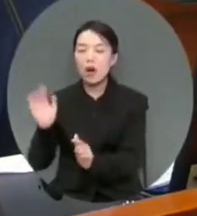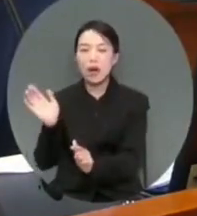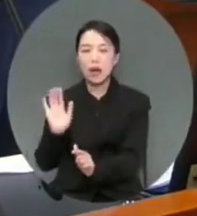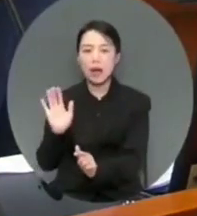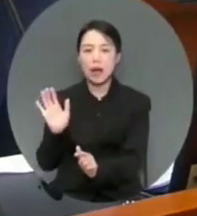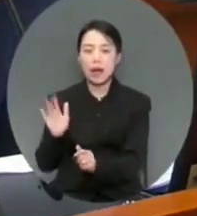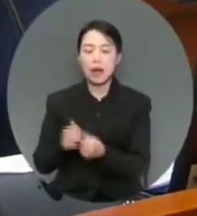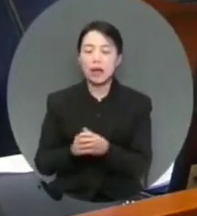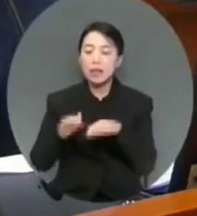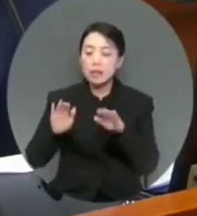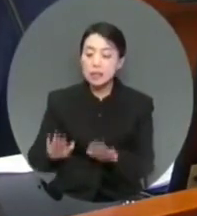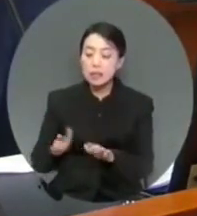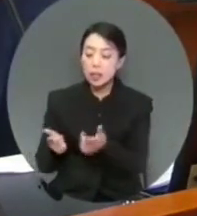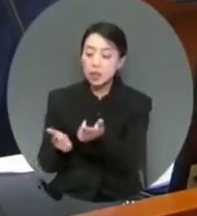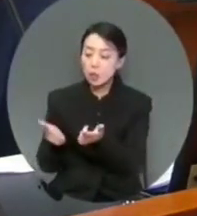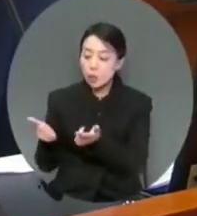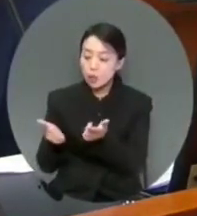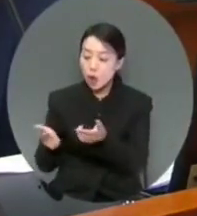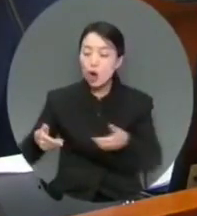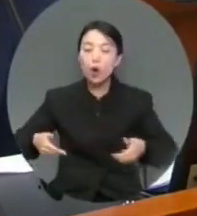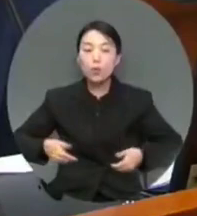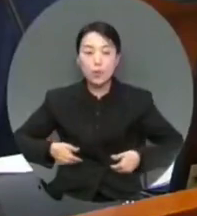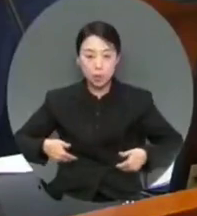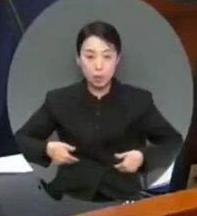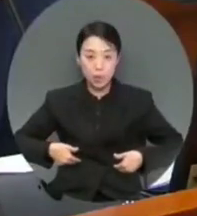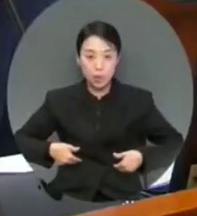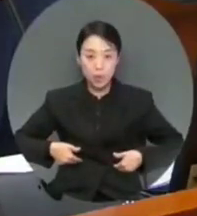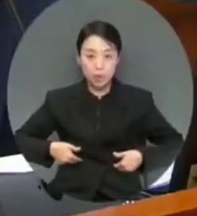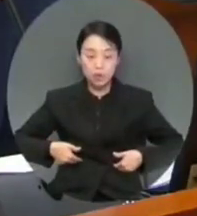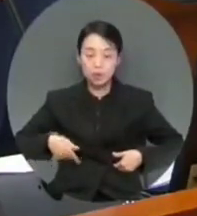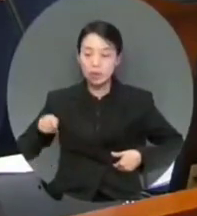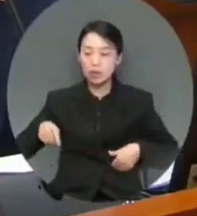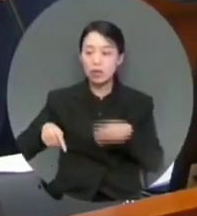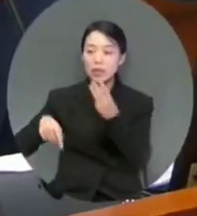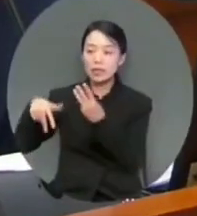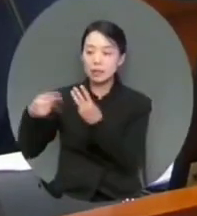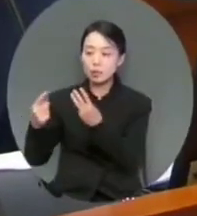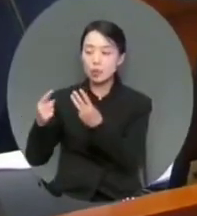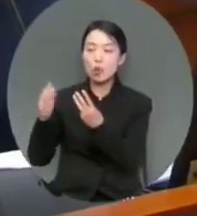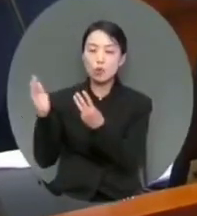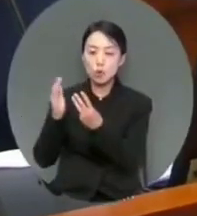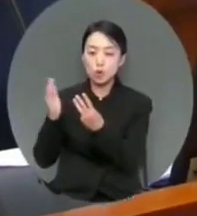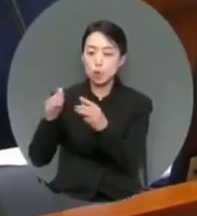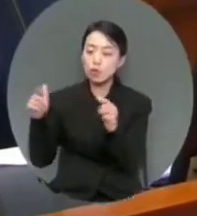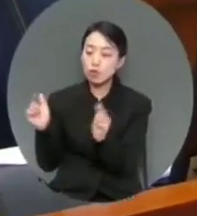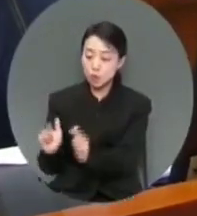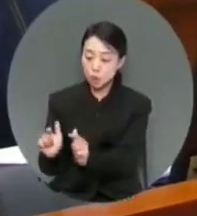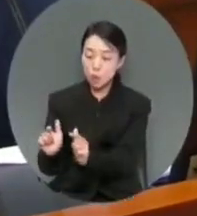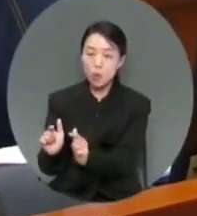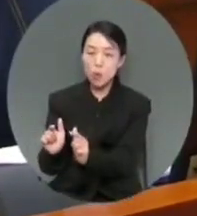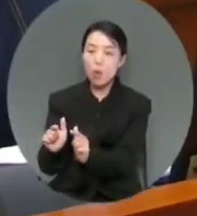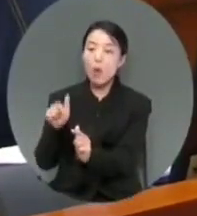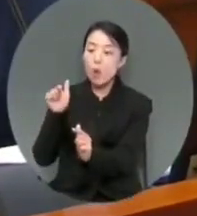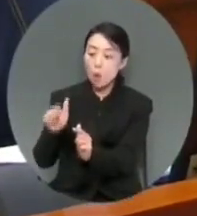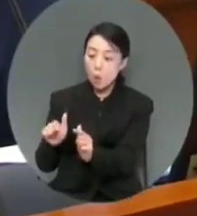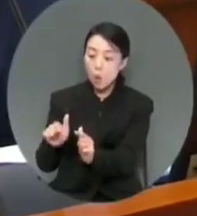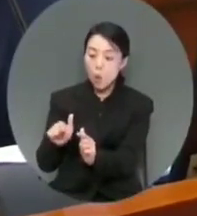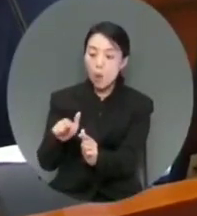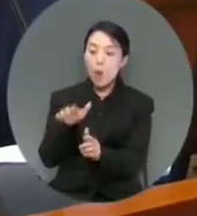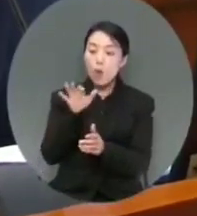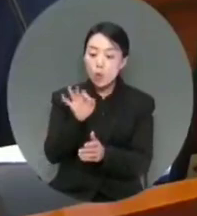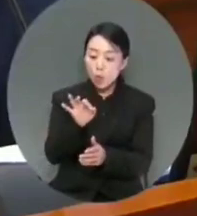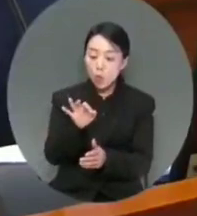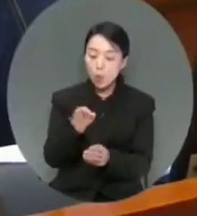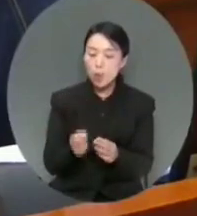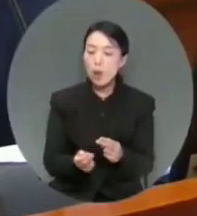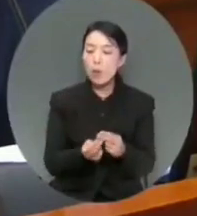여러 이제 구조조정을 하면서 하다 보니까 이제 R&D 예산이 약 3조 정도 삭감이 됐고, 그다음에 저희들이 삭감한 재원을 전부 모아서